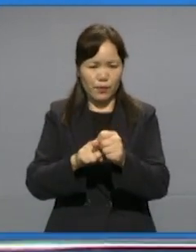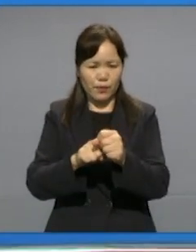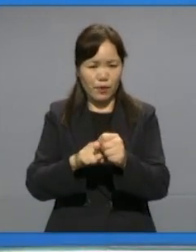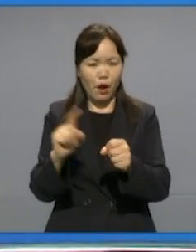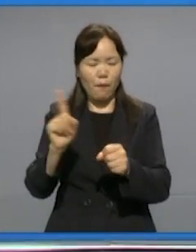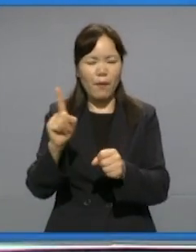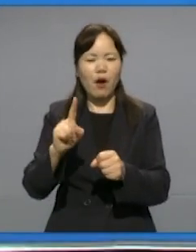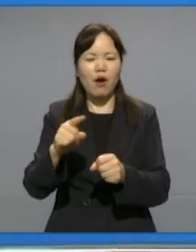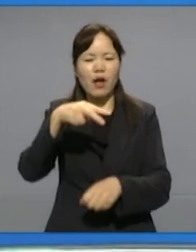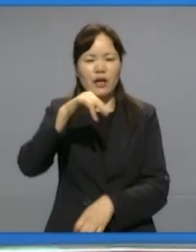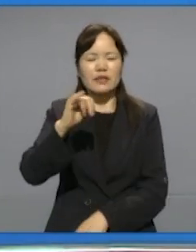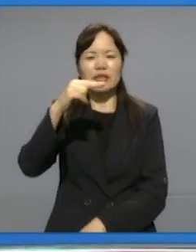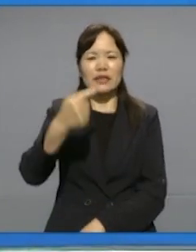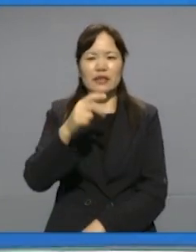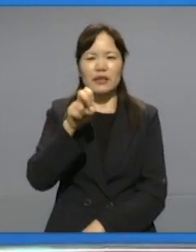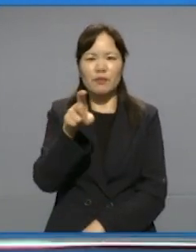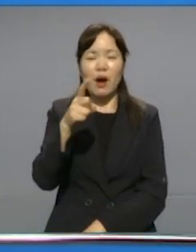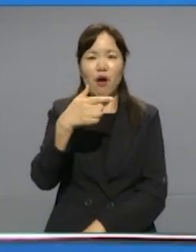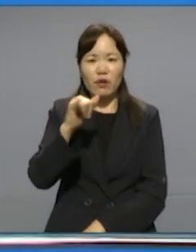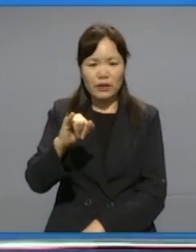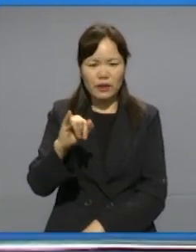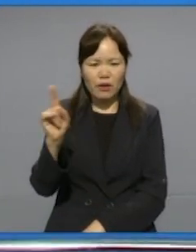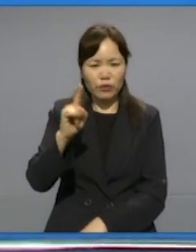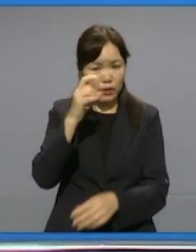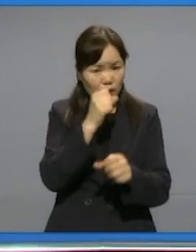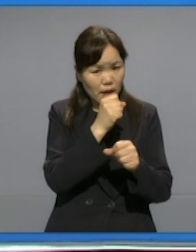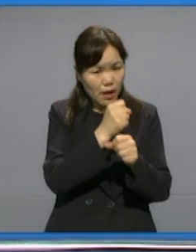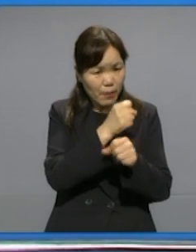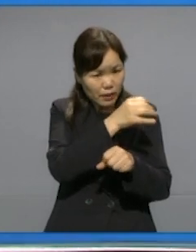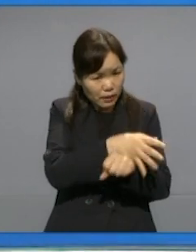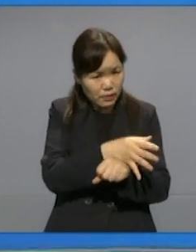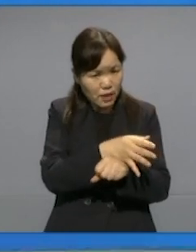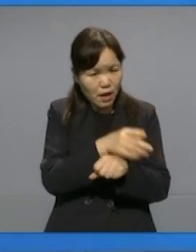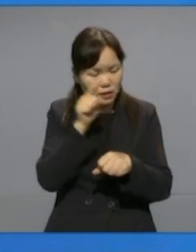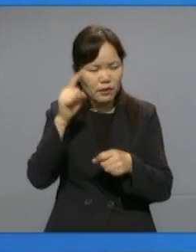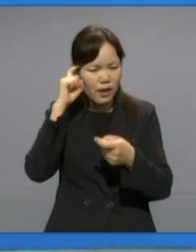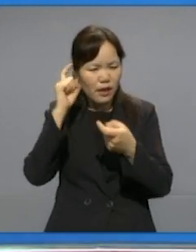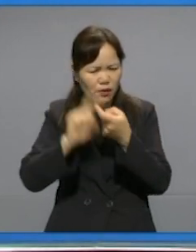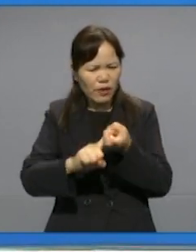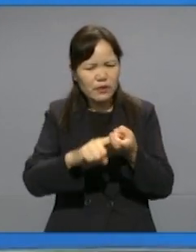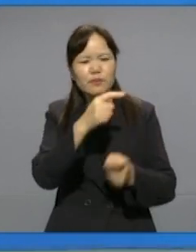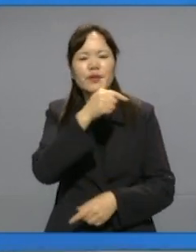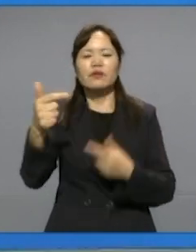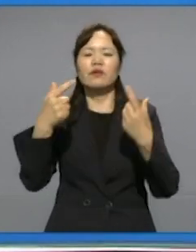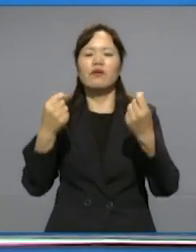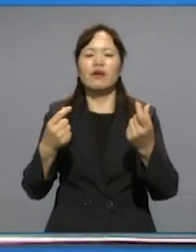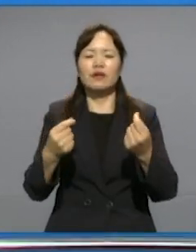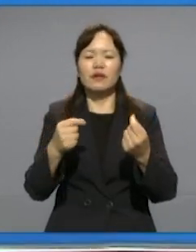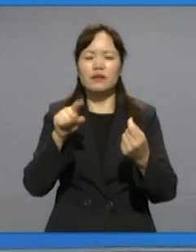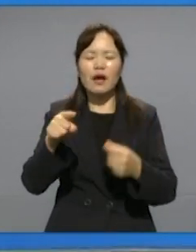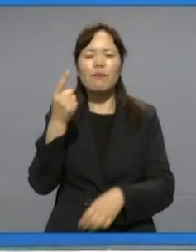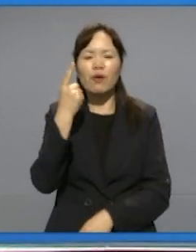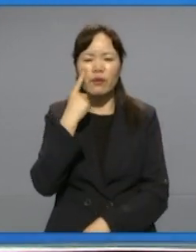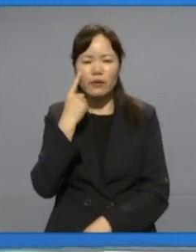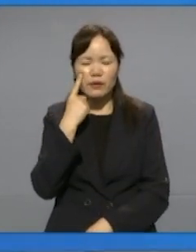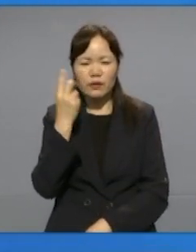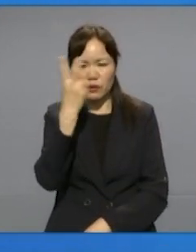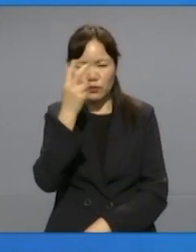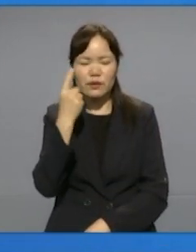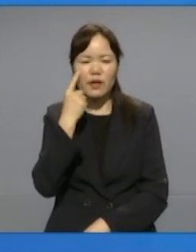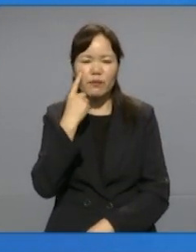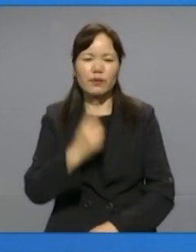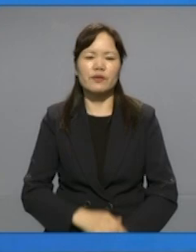것이 시드머니가 어떻게 조성되었는지가 굉장히 관심 사항이신 것 같아서 그것까지는